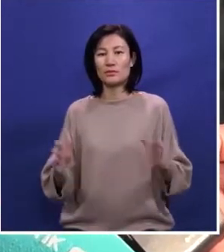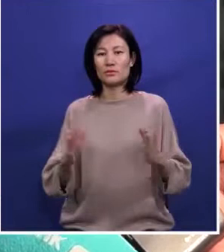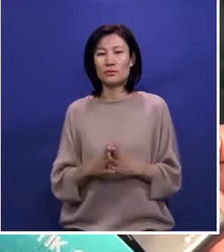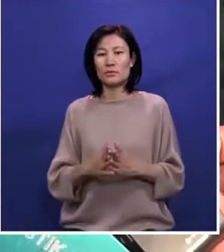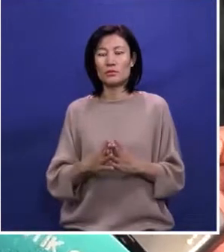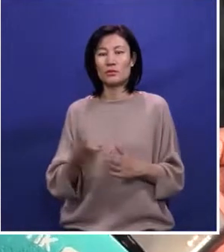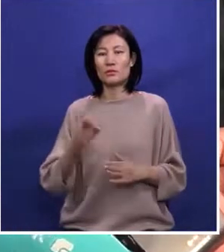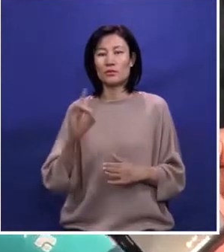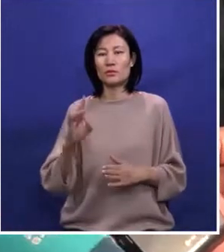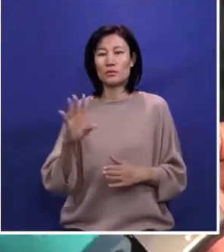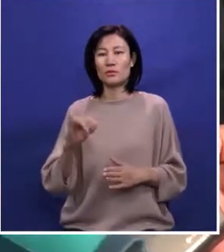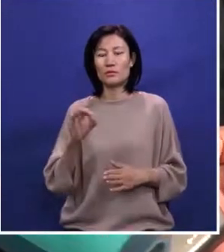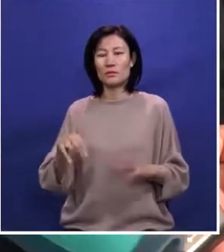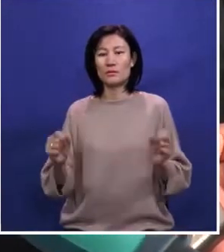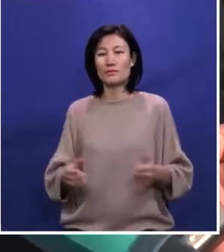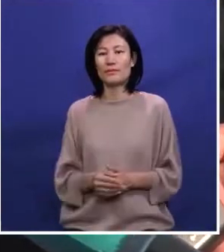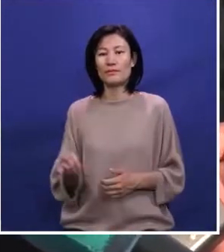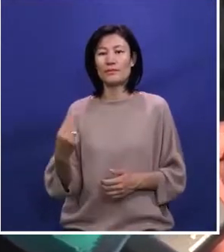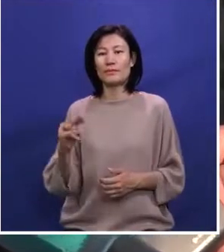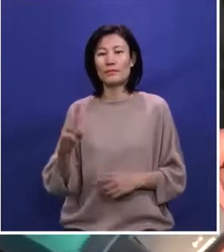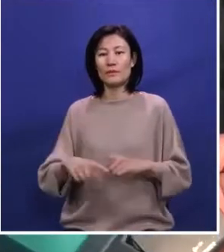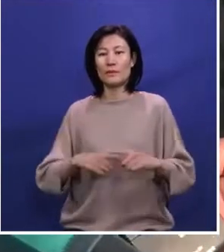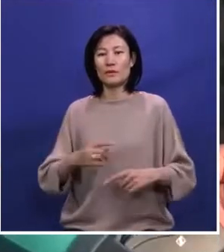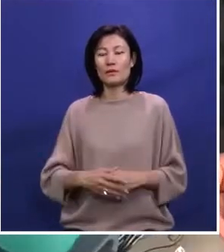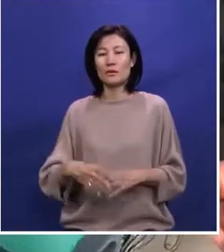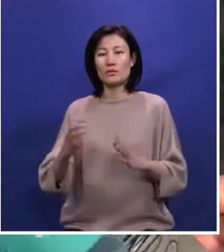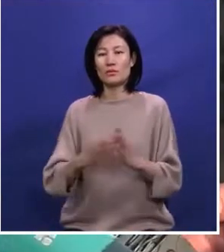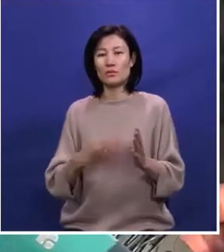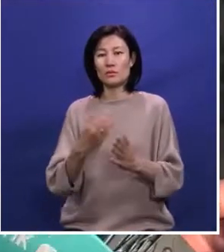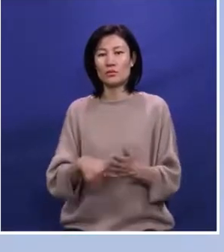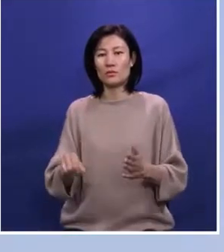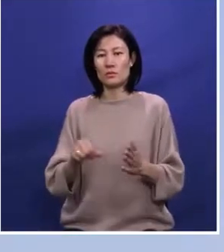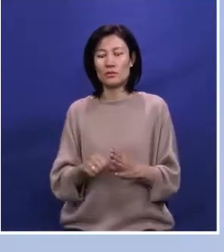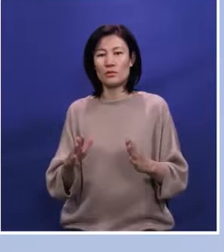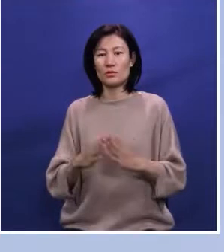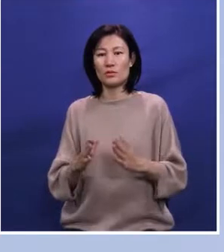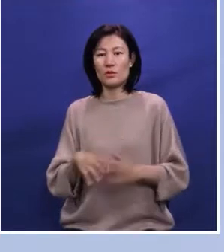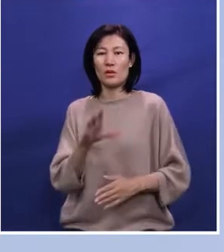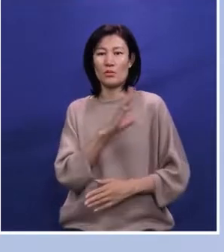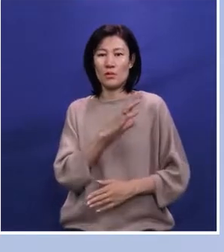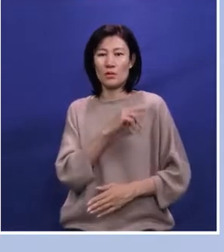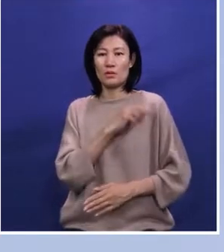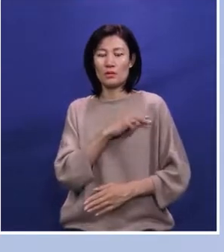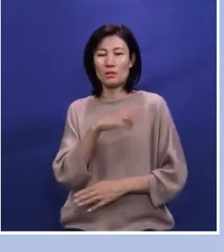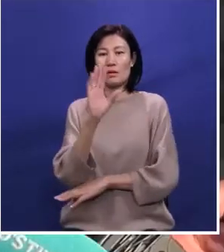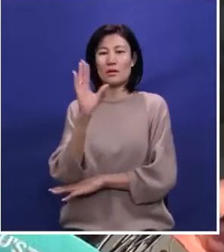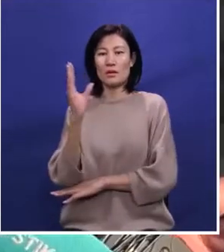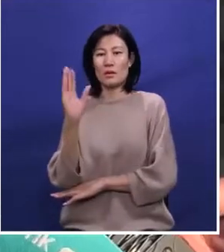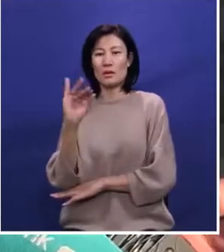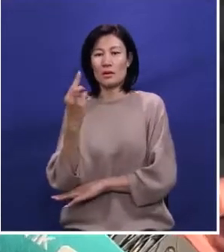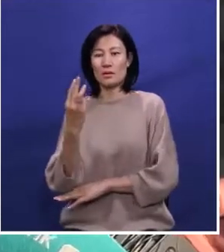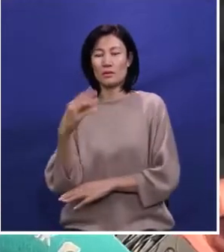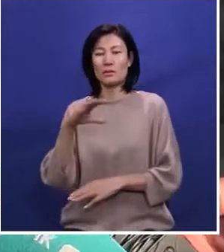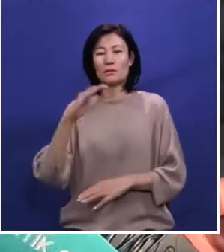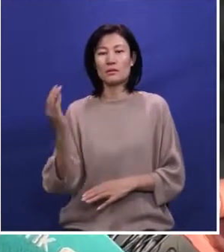үйлерді, абоненттерді светке қосу. Ал Достық ауылы бойынша 496 үй берілген. Бұрын істелгенде бияқтан ағаш столбылар қойған, қазір